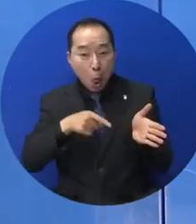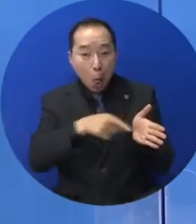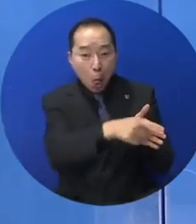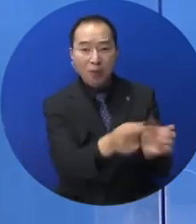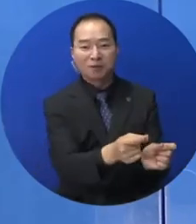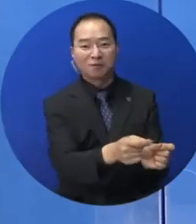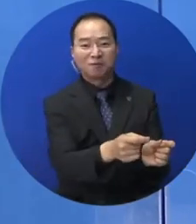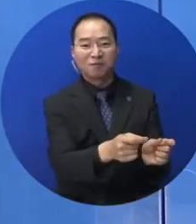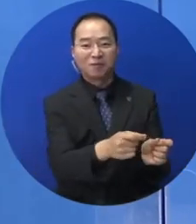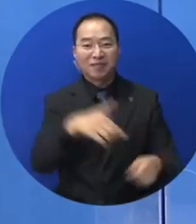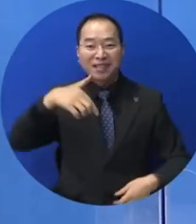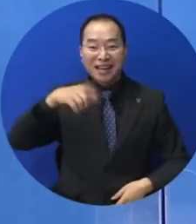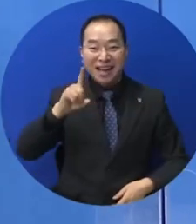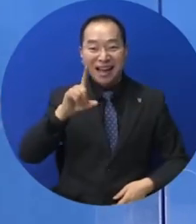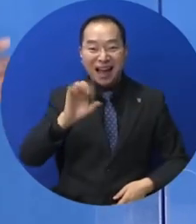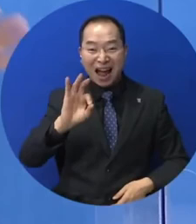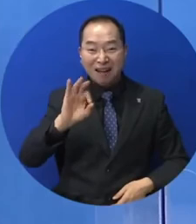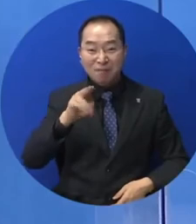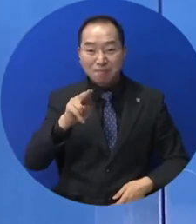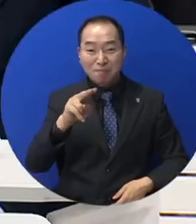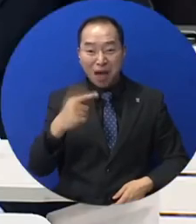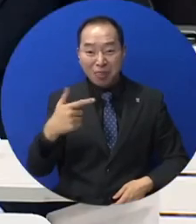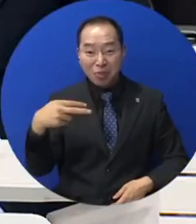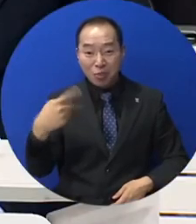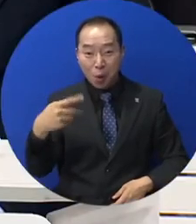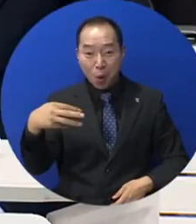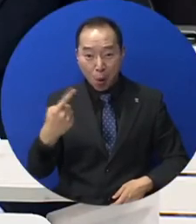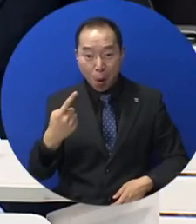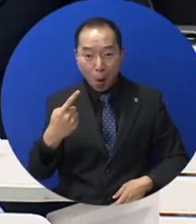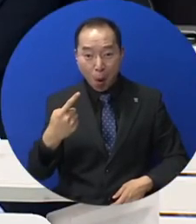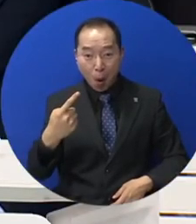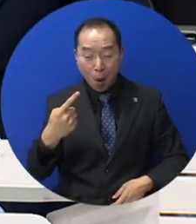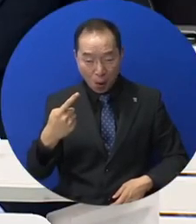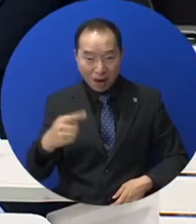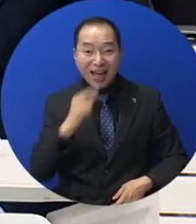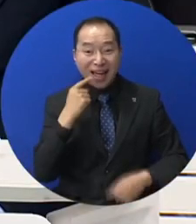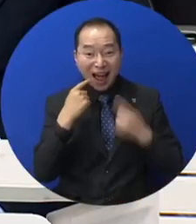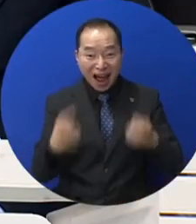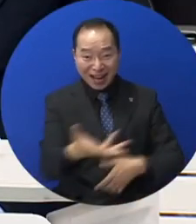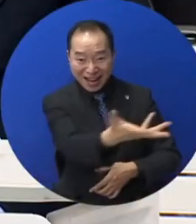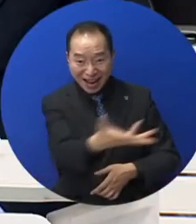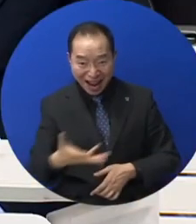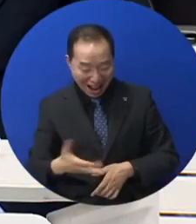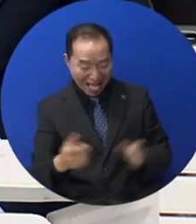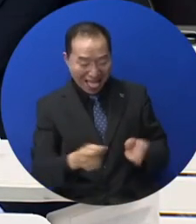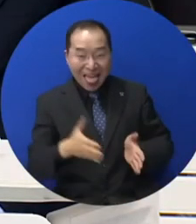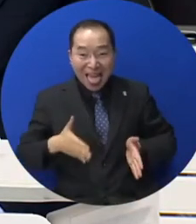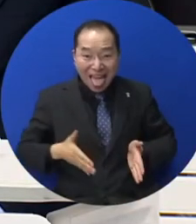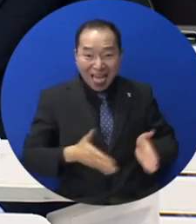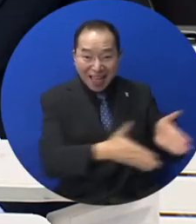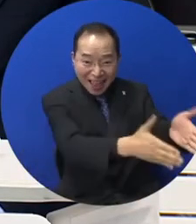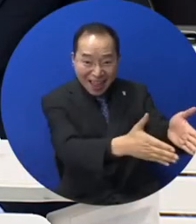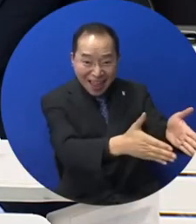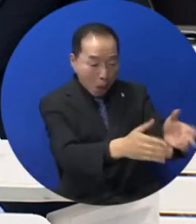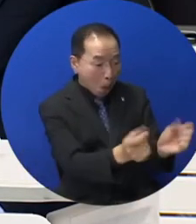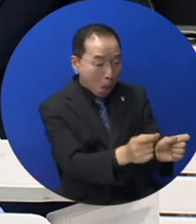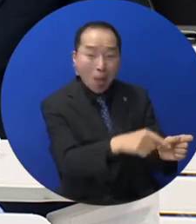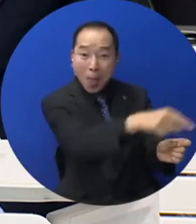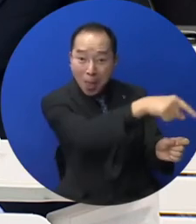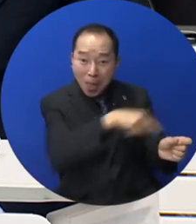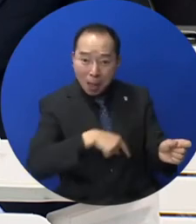강변에 있는 강변도로, 이곳을 인공대지로 씌워서 여기에 16만 호 정도의 주택을 지을 수 있다는 결론을 내리게